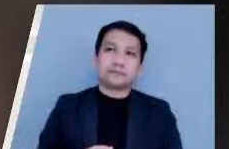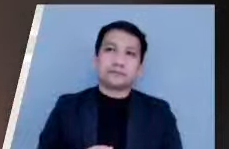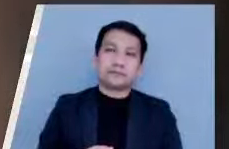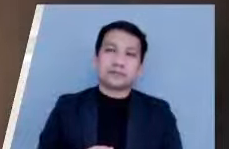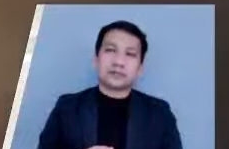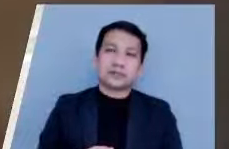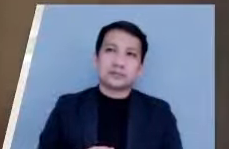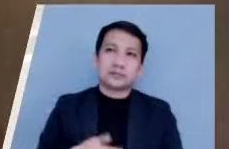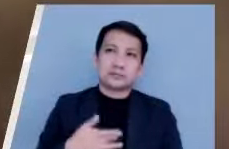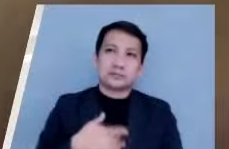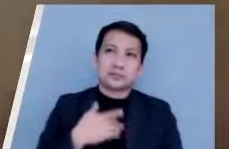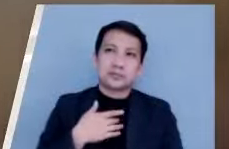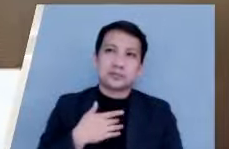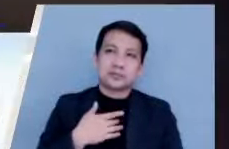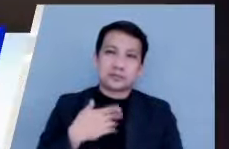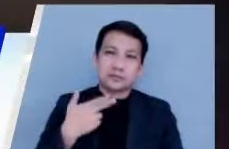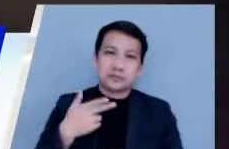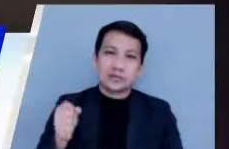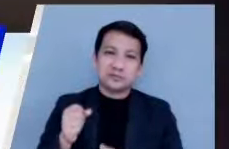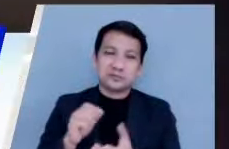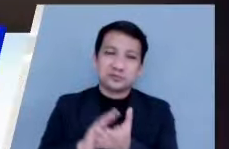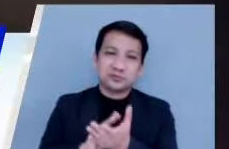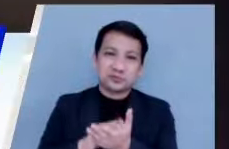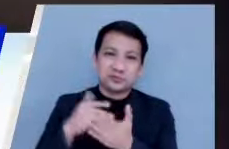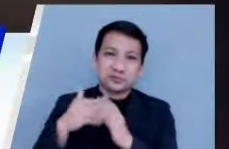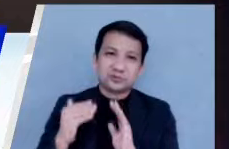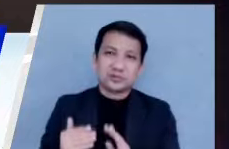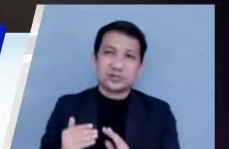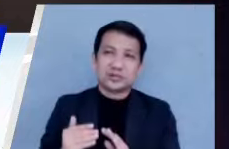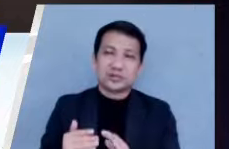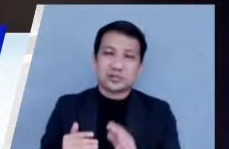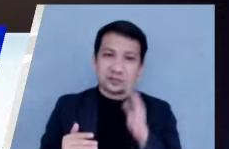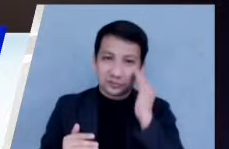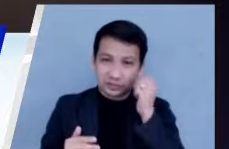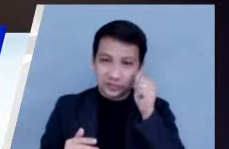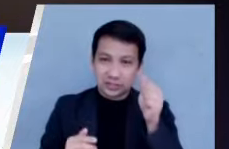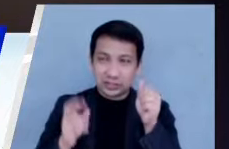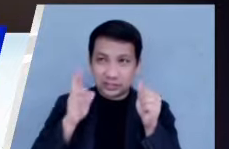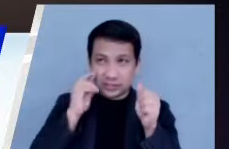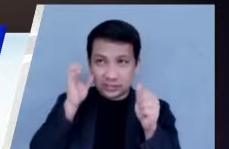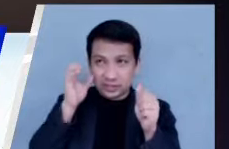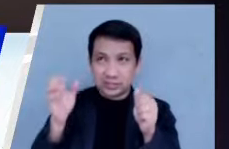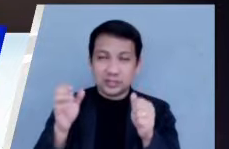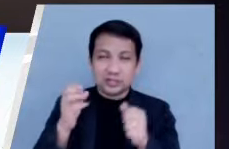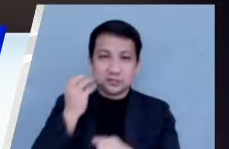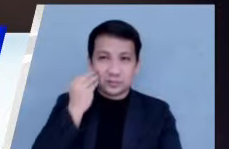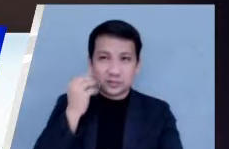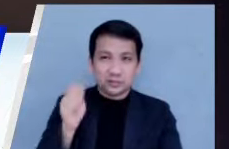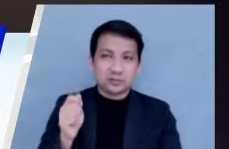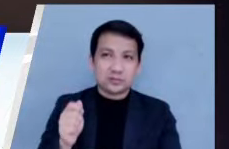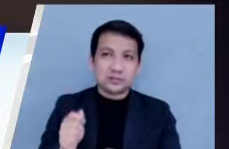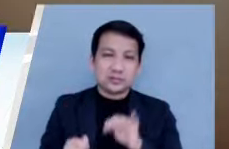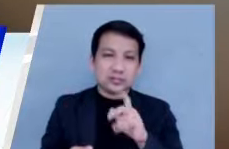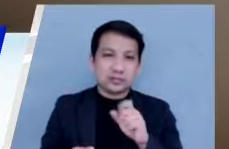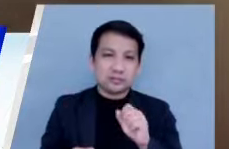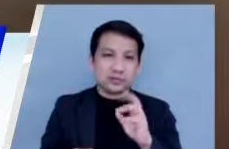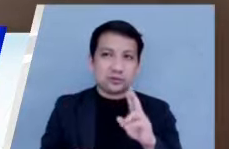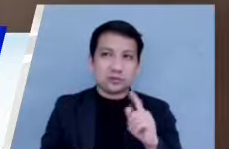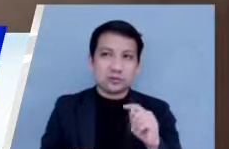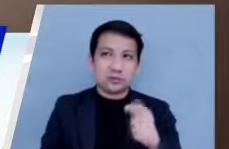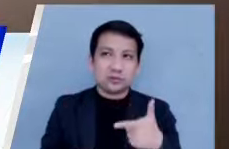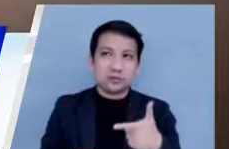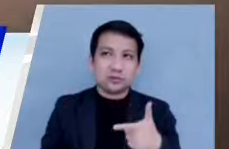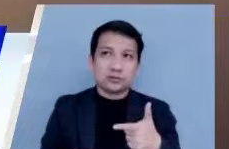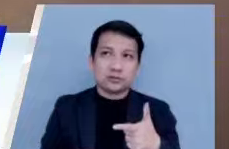Feeling like high school students naman daw sina Julian San Jose, River Cruz, Miguel Tan Felix at Isabel Ortega sa kanilang gaming